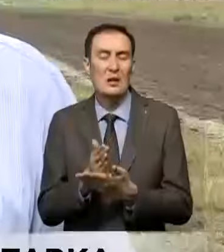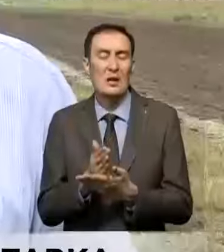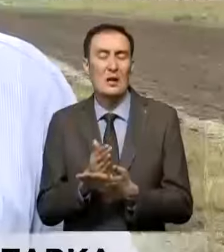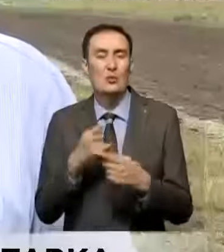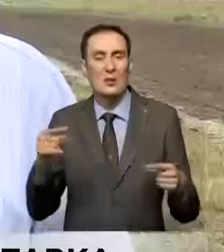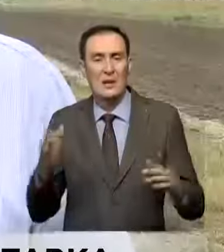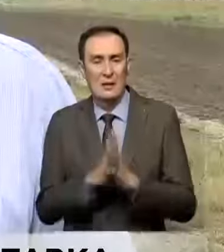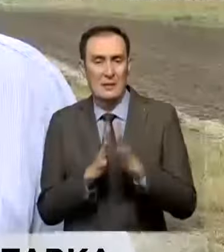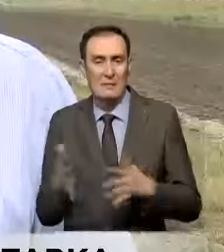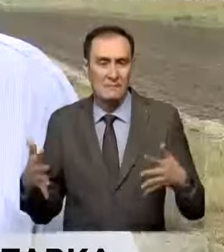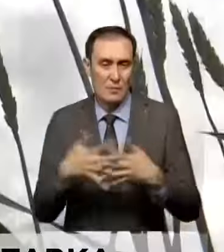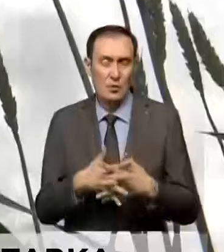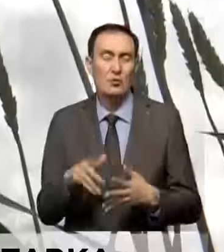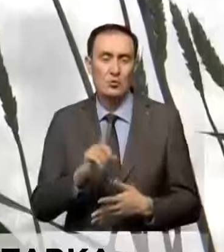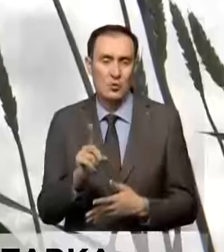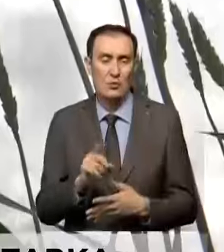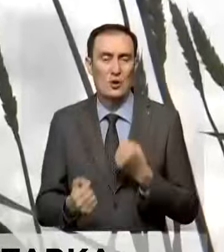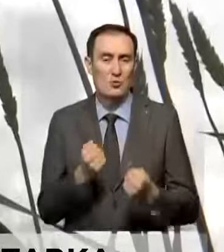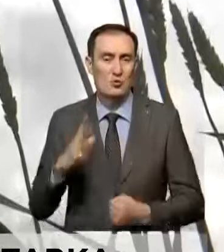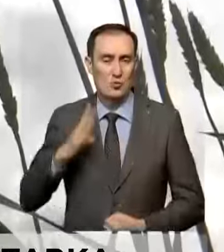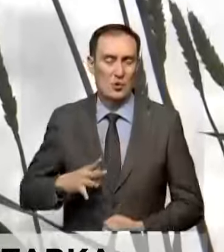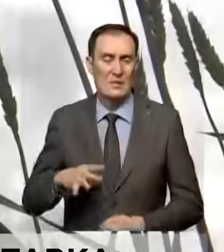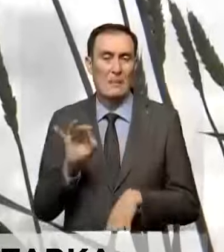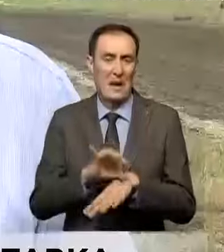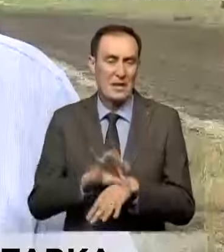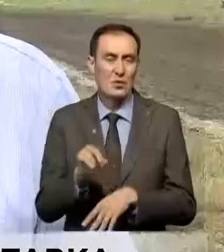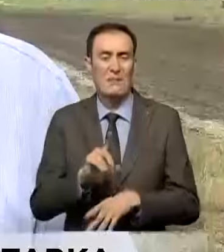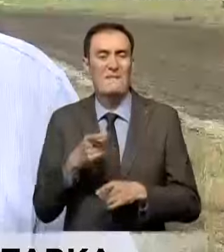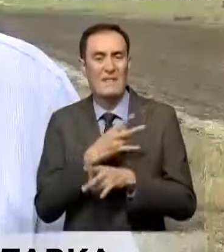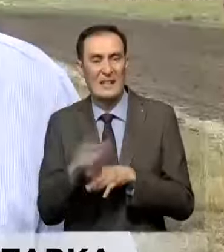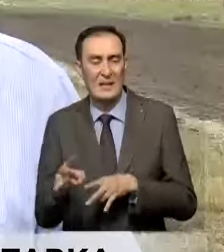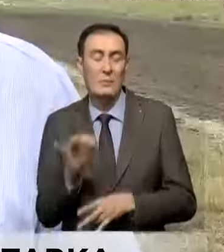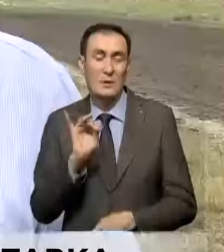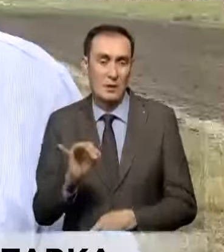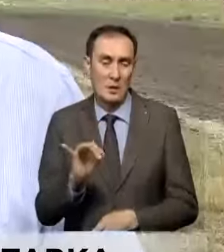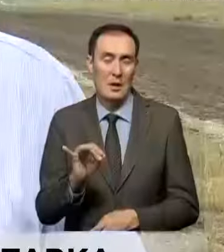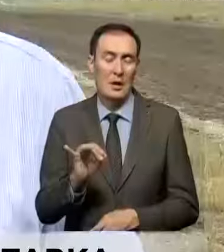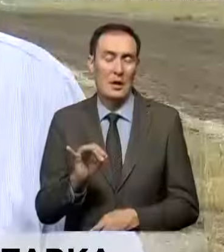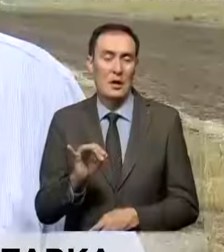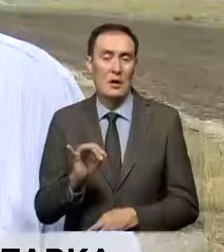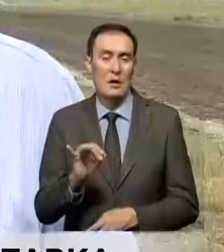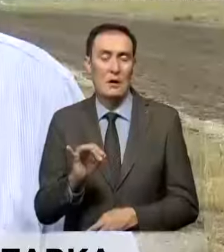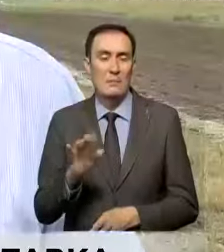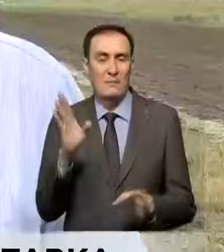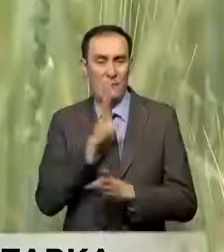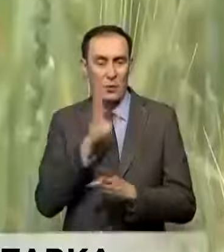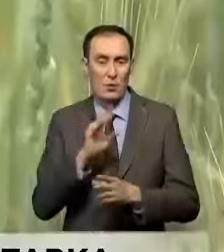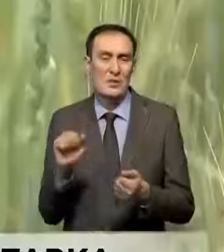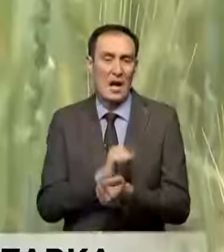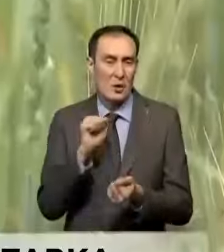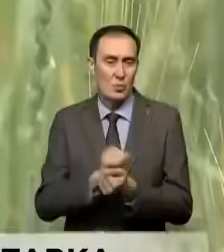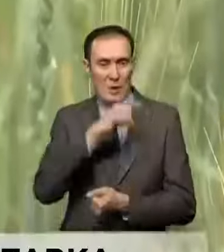этой культуры. То есть он направлен на устойчивость как к болезням, так и к вредителям и как воздействию фактором среды, да,